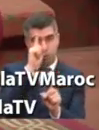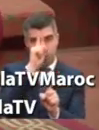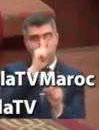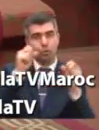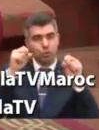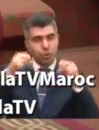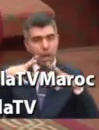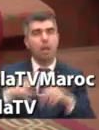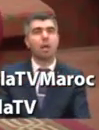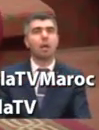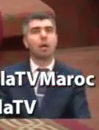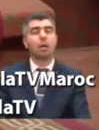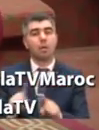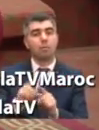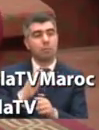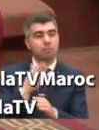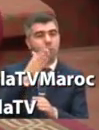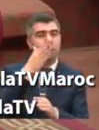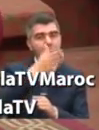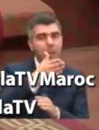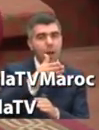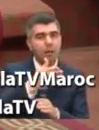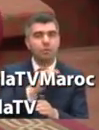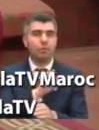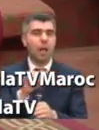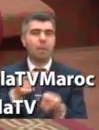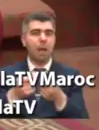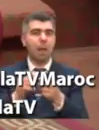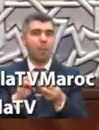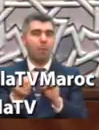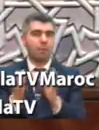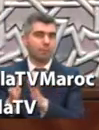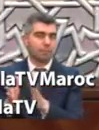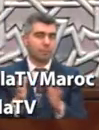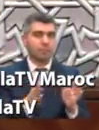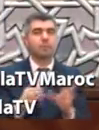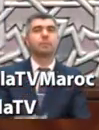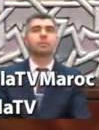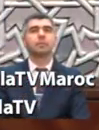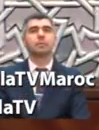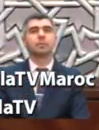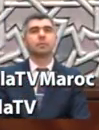نديرو دي بلون داميناجمون باش نزيدوا الأمام يعني بهذا الشيء ديال الرعي. تعقيب فريق العدالة والتنمية.